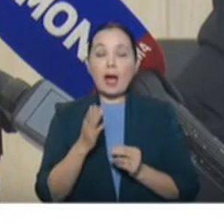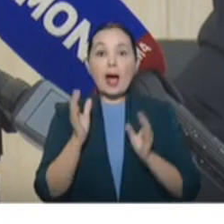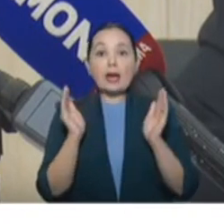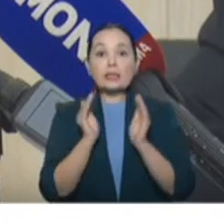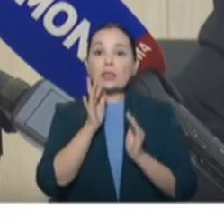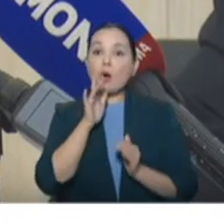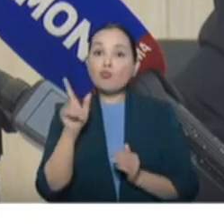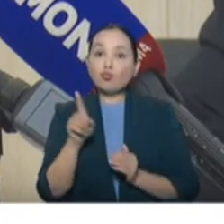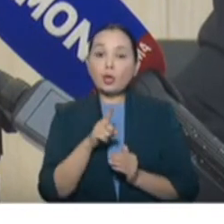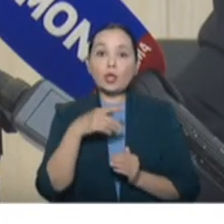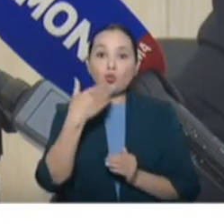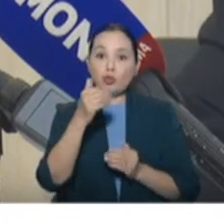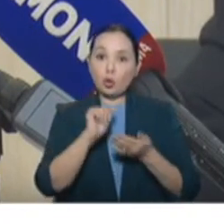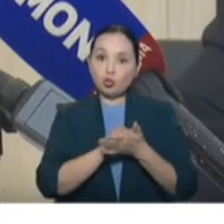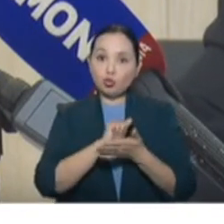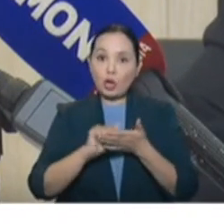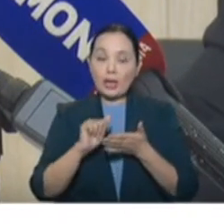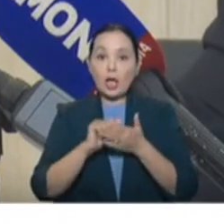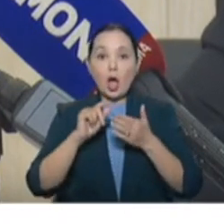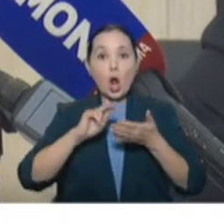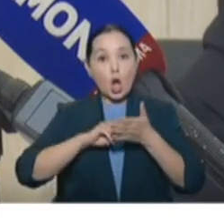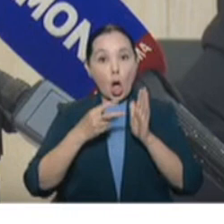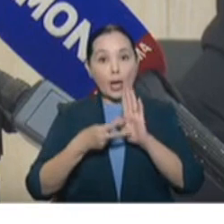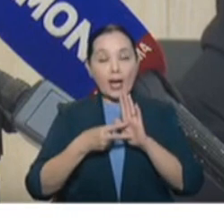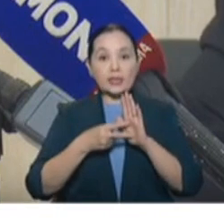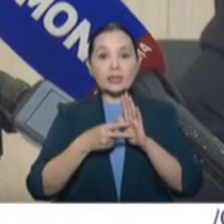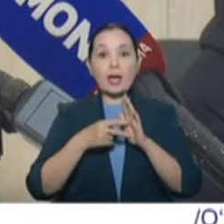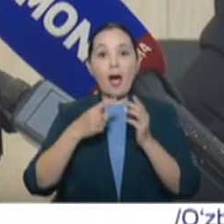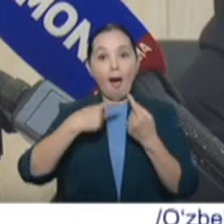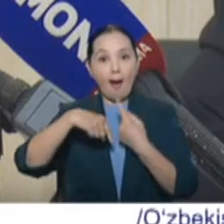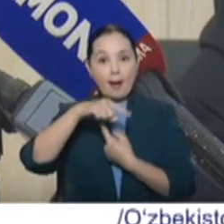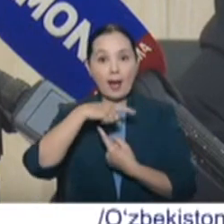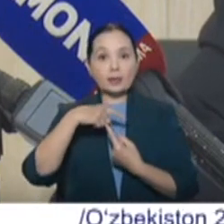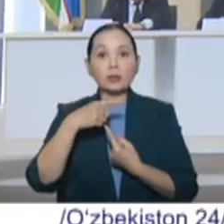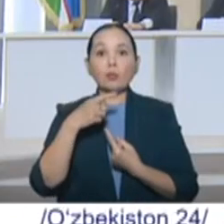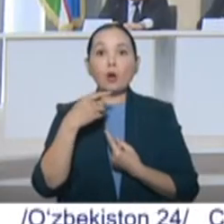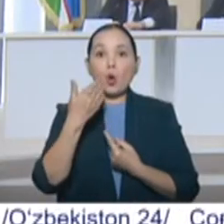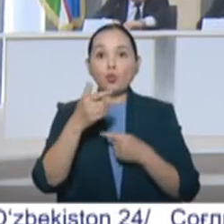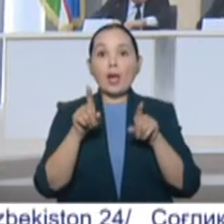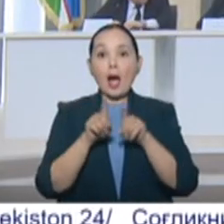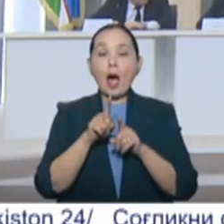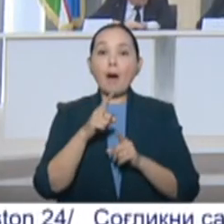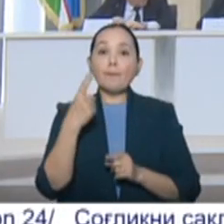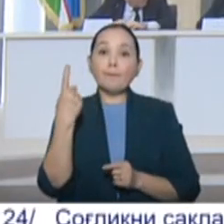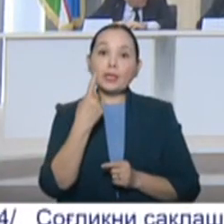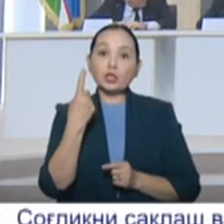qisqa muddatlarda biz uni hujjat loyihasi shaklida aylantirib, buni ham joriy yil